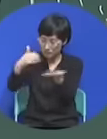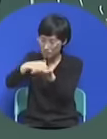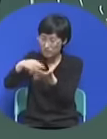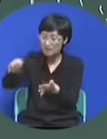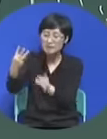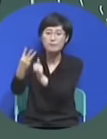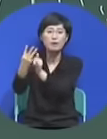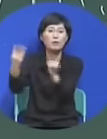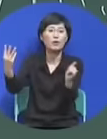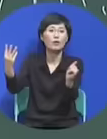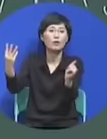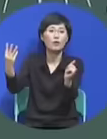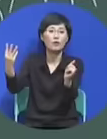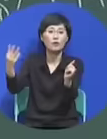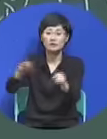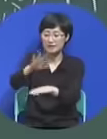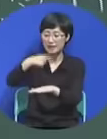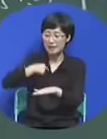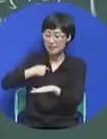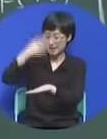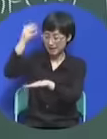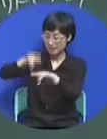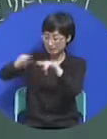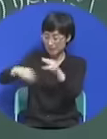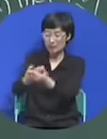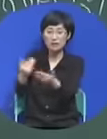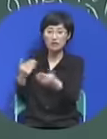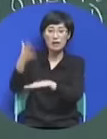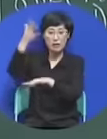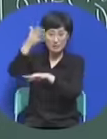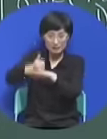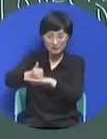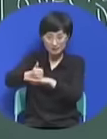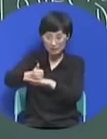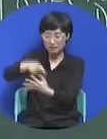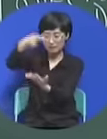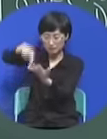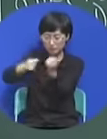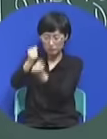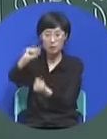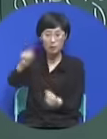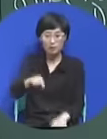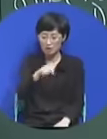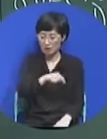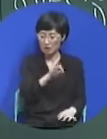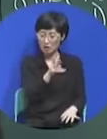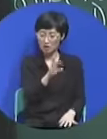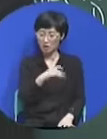去告诉他们。 마지막 훈련하면 사도 와야 돼. 15분 모니까 단 한 명도 오지 마라.